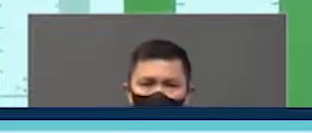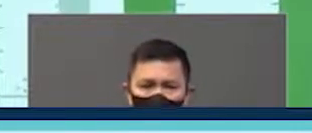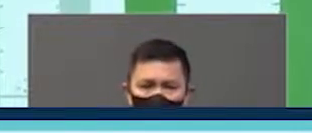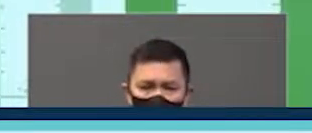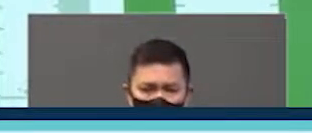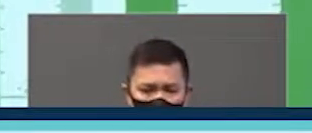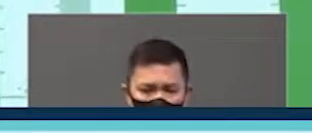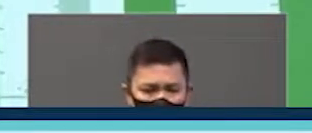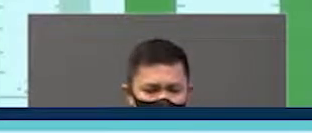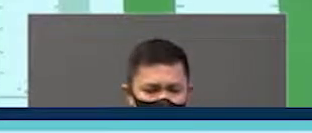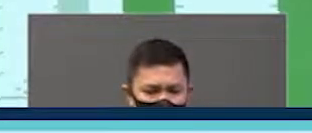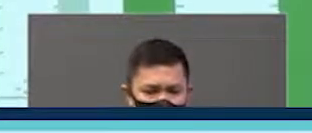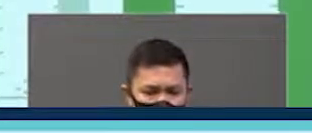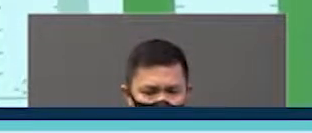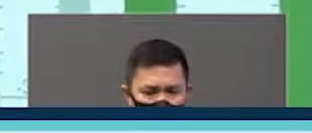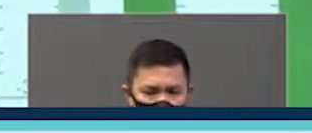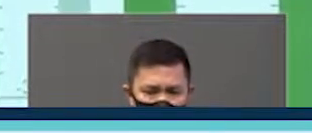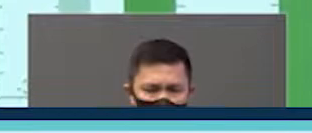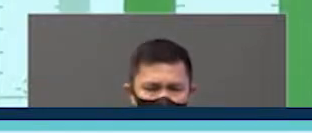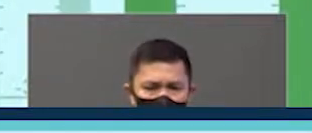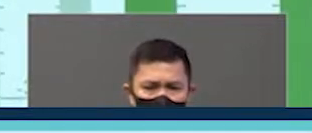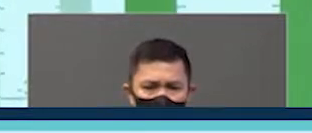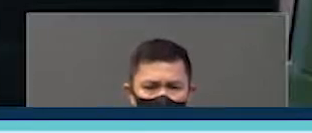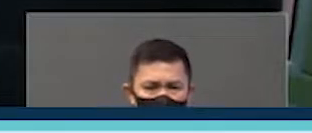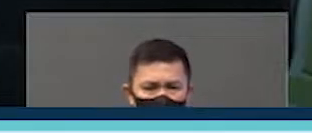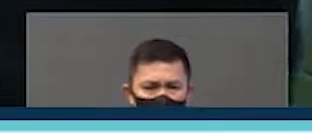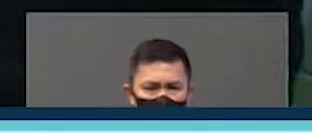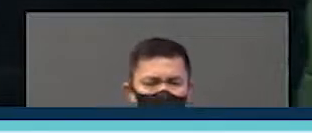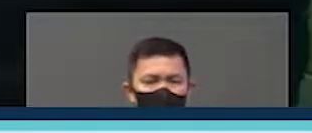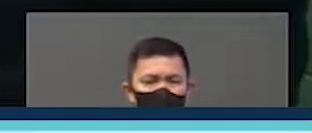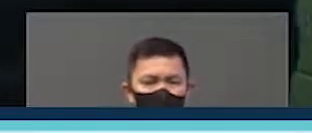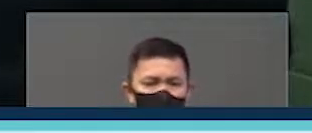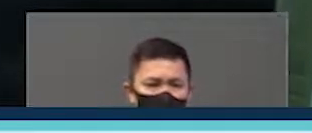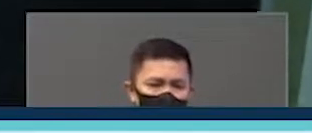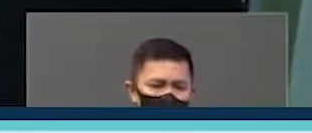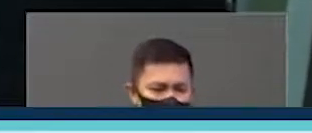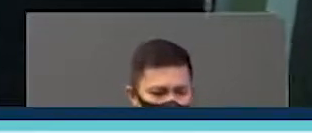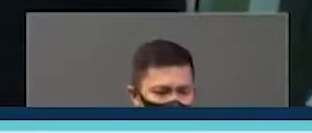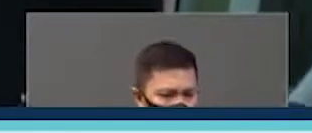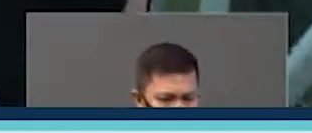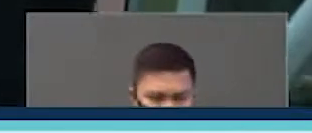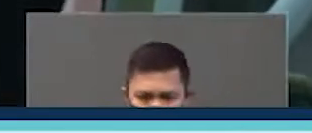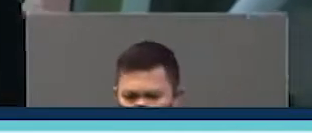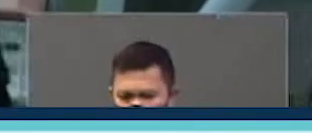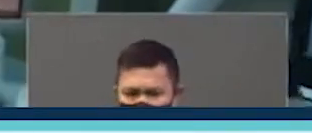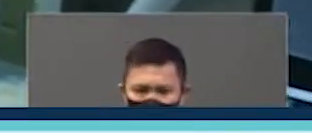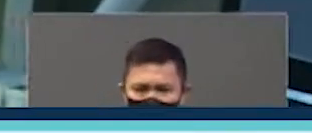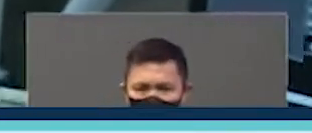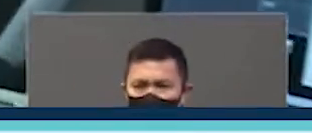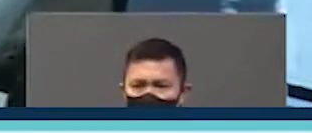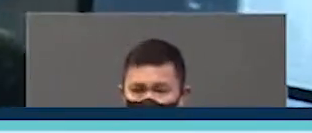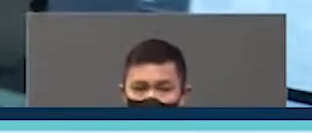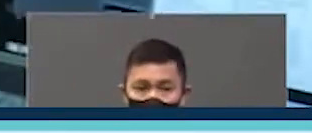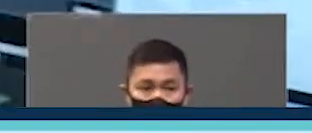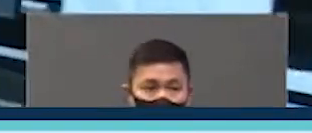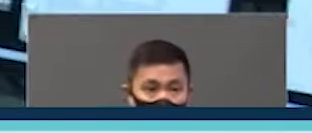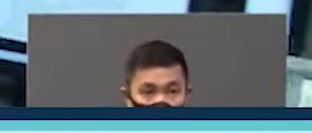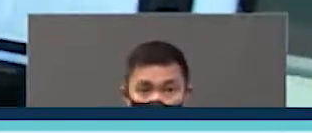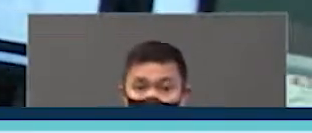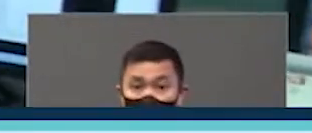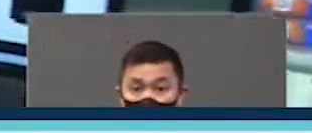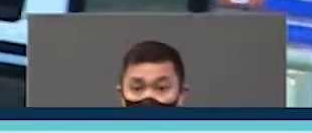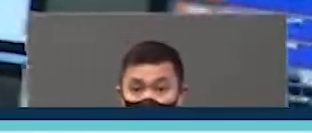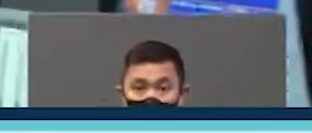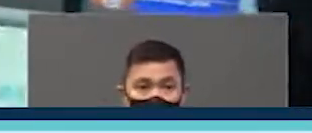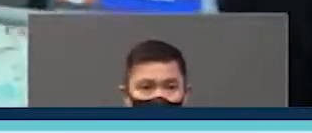หรือคนที่ได้รับผลกระทบกับโควิช 19ได้มีที่อยู่อาศัยโดยน้ำห้องเช่าที่การเคหะแห่งชาติเคยมีอยู่